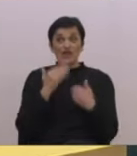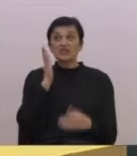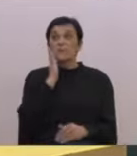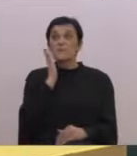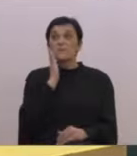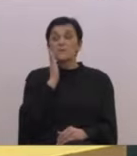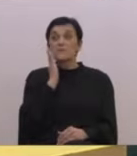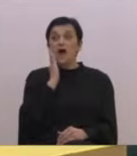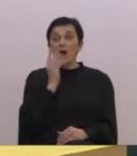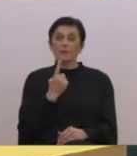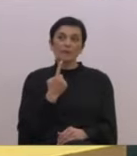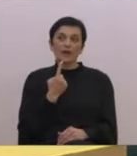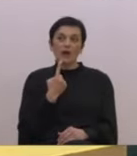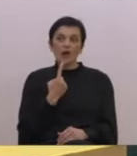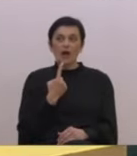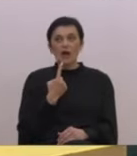მივიდ, ანუ ერთი